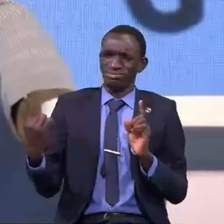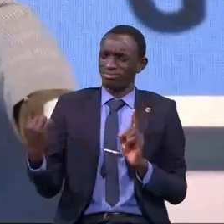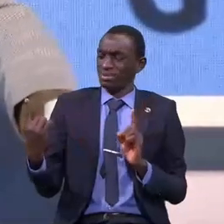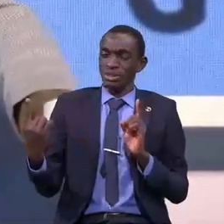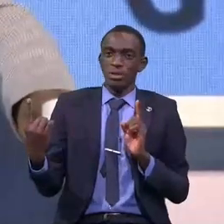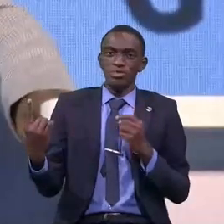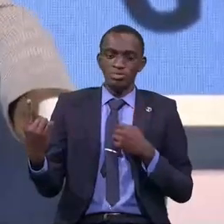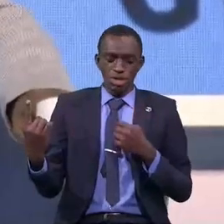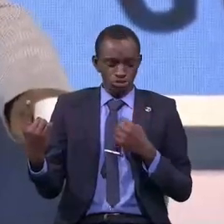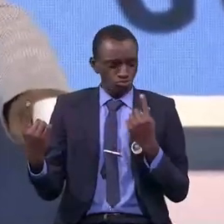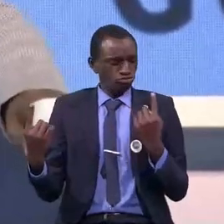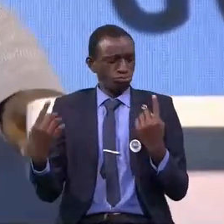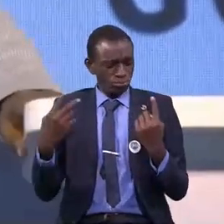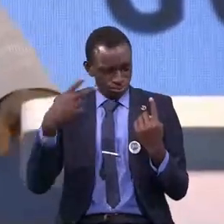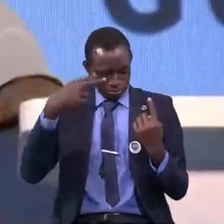est vraiment blanc?